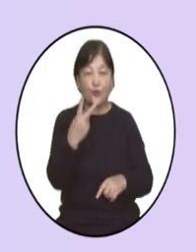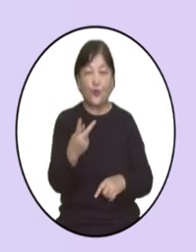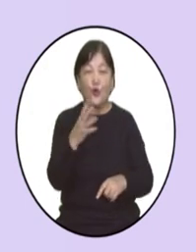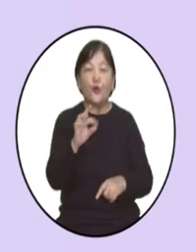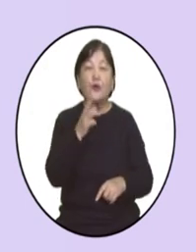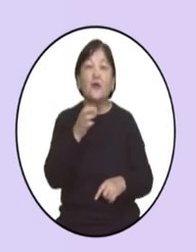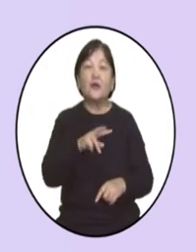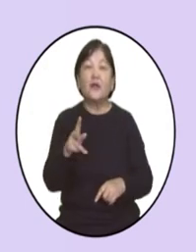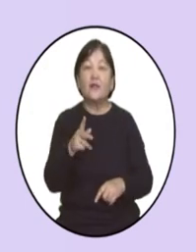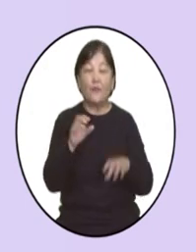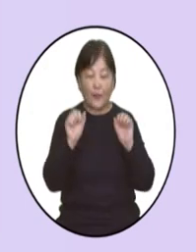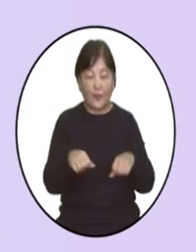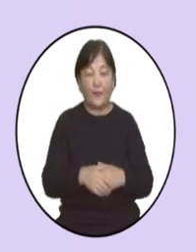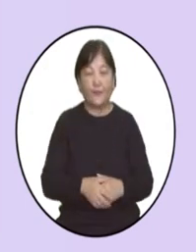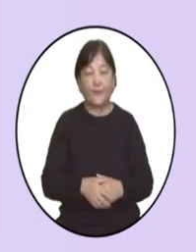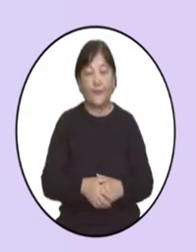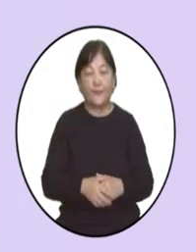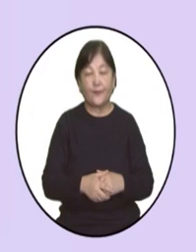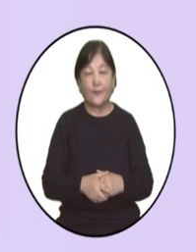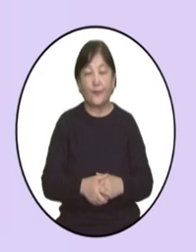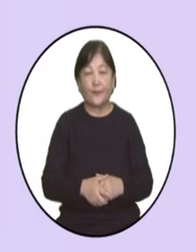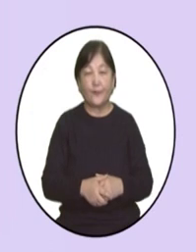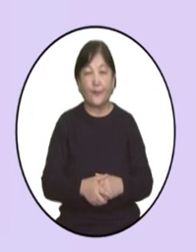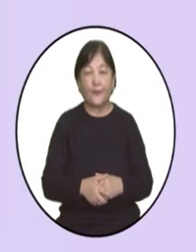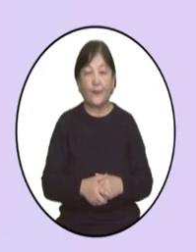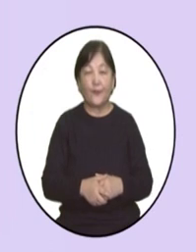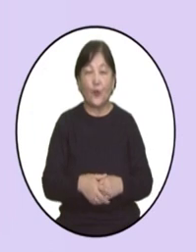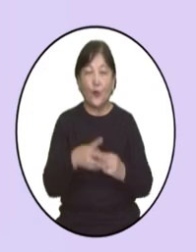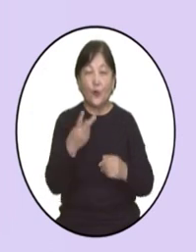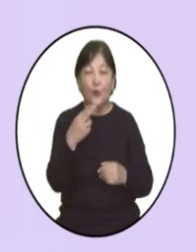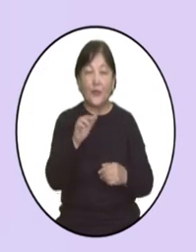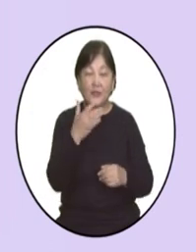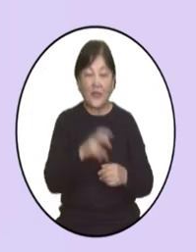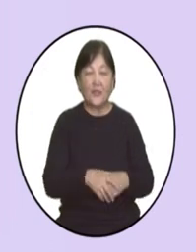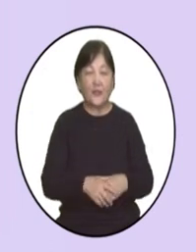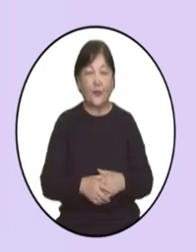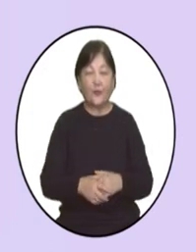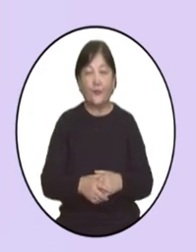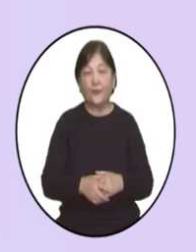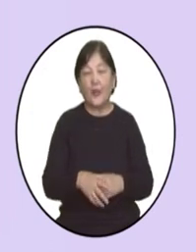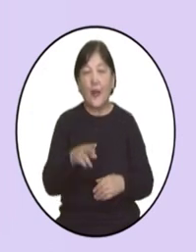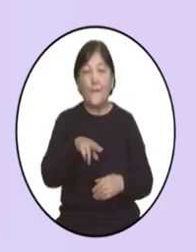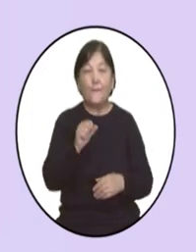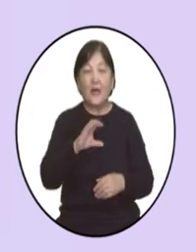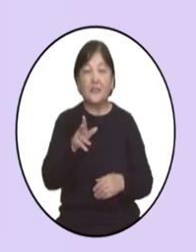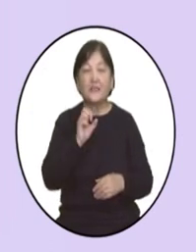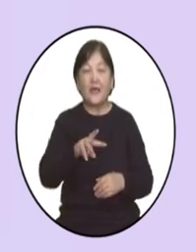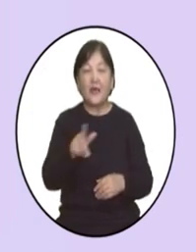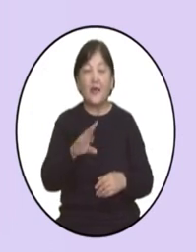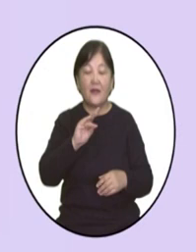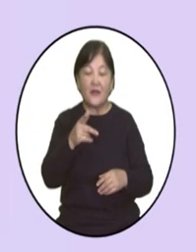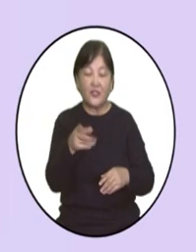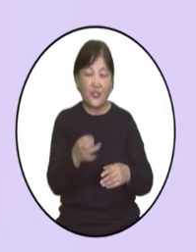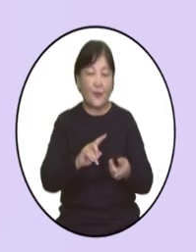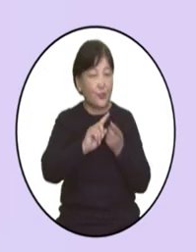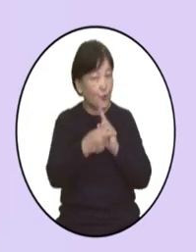нэ. За, тэгвэл 2 дугаар дасгал 23 килопаскал даралтыг паскал нэгжтэй болгож нэгжийн